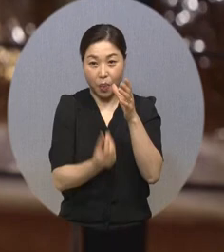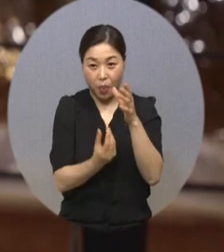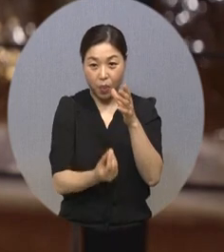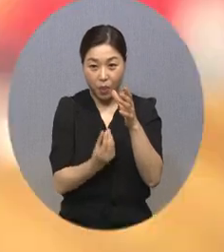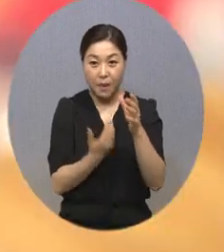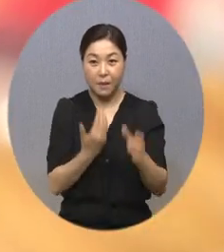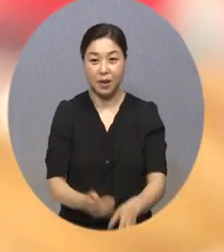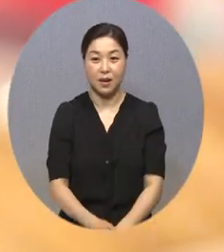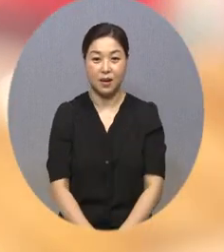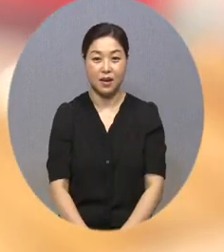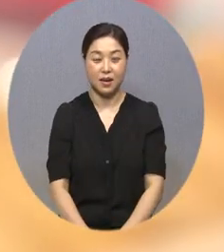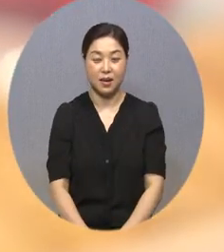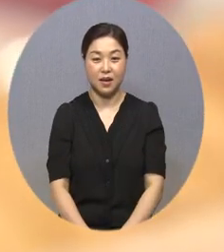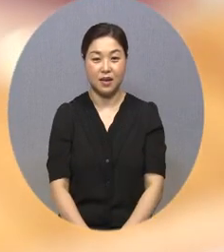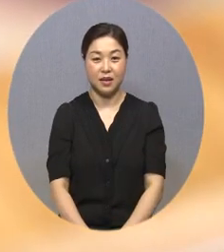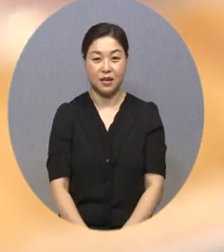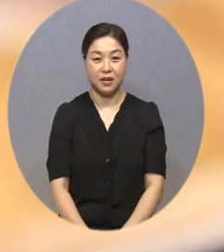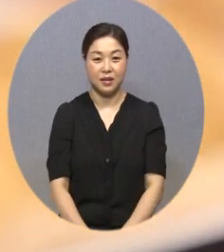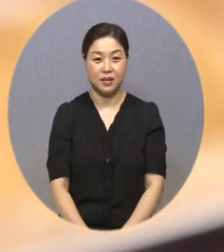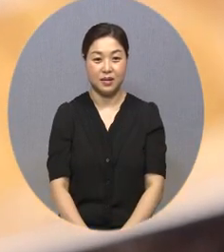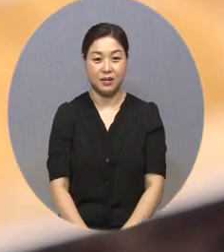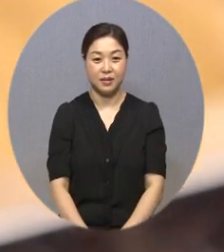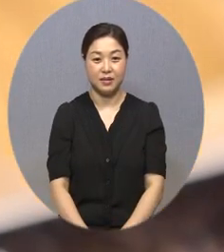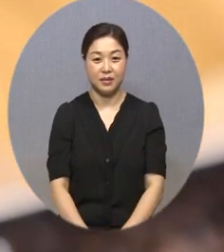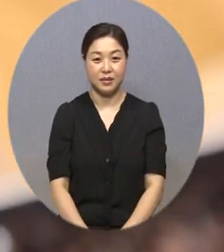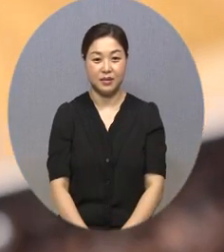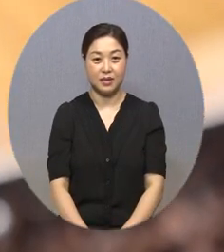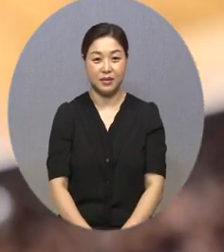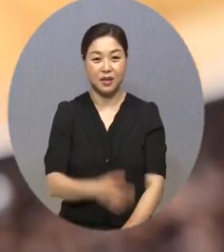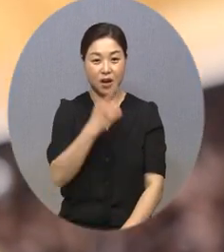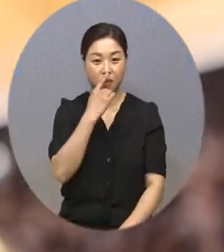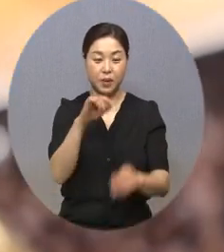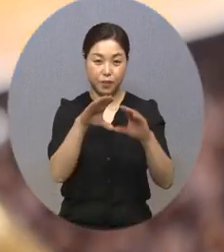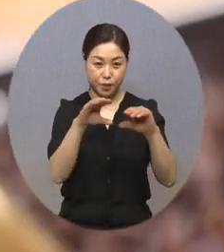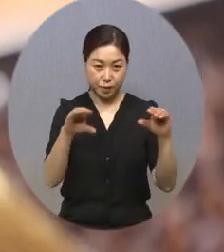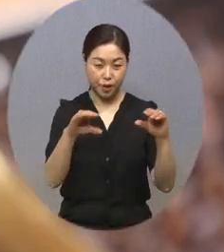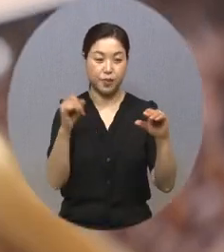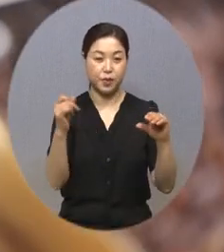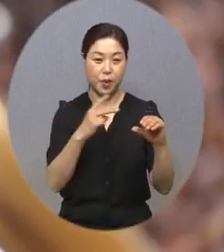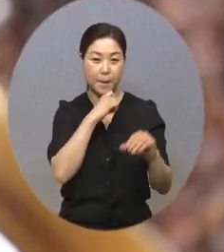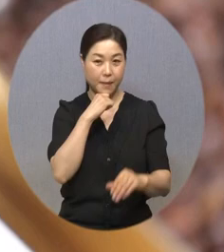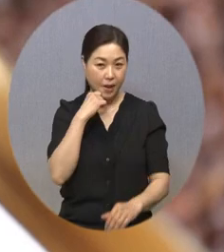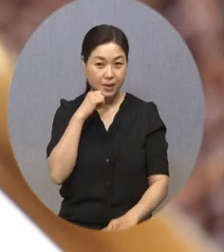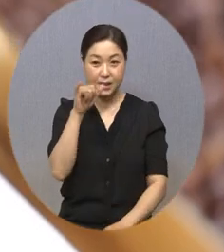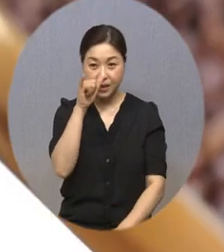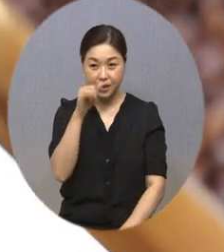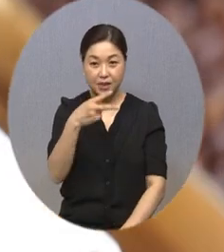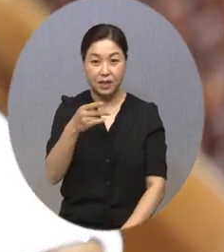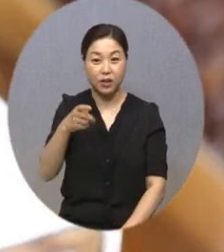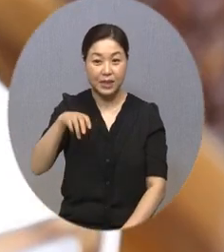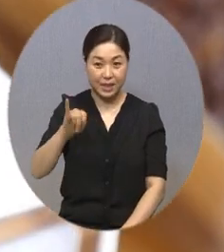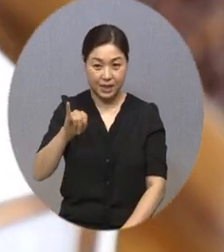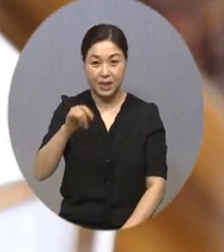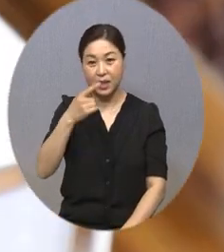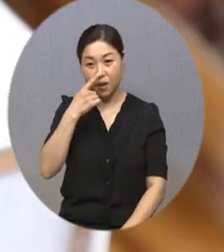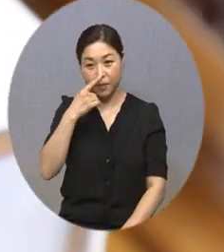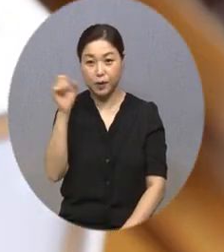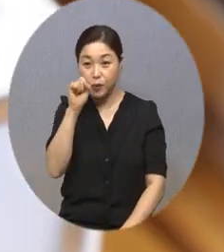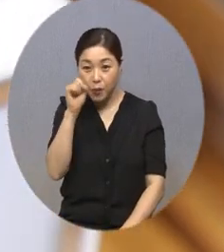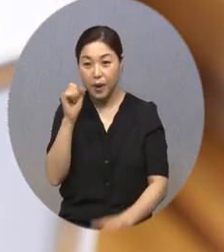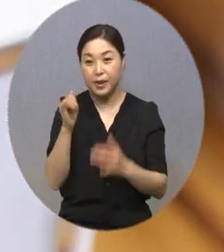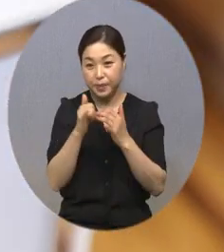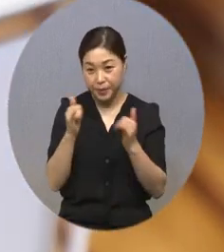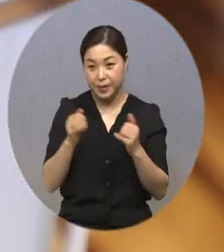있습니다 코비의 부드러운 질 바꿔 단 맛이 일품이 꽃이 커피를 즐기는 분들에게는